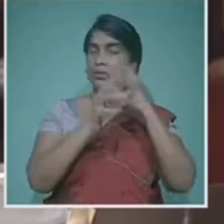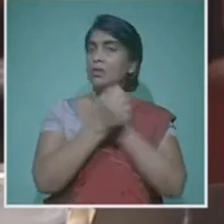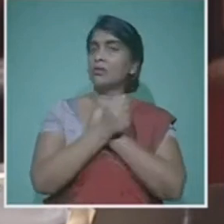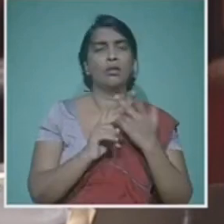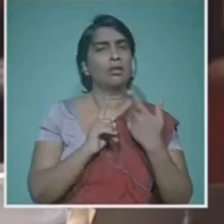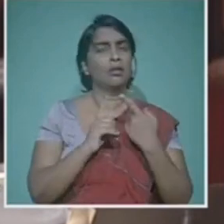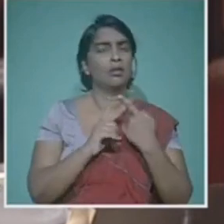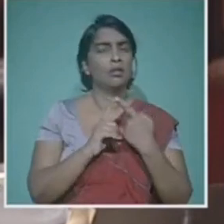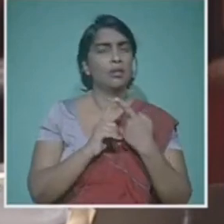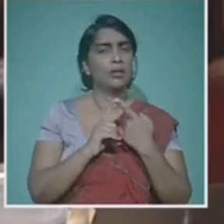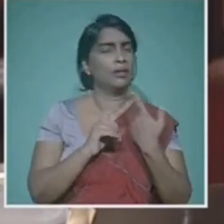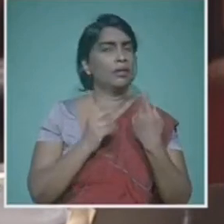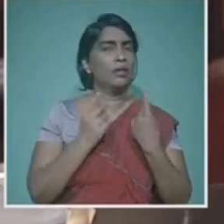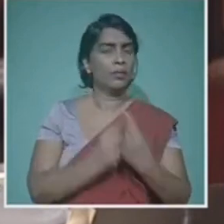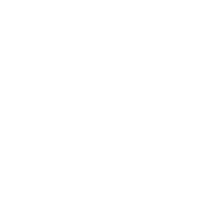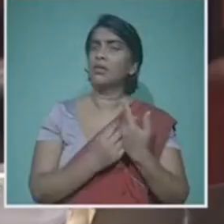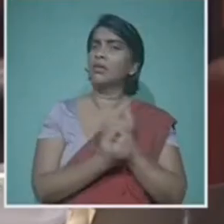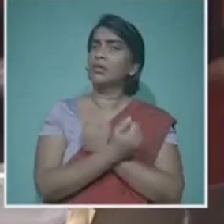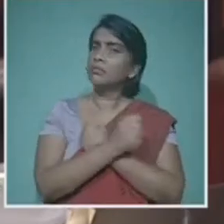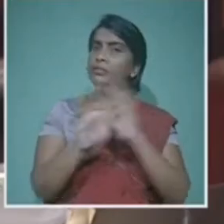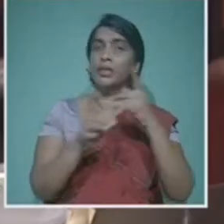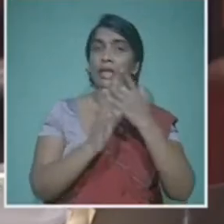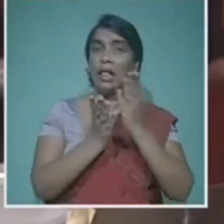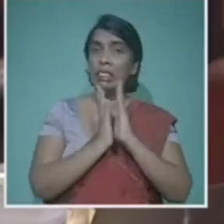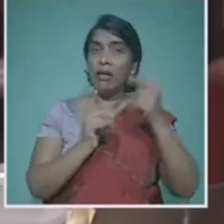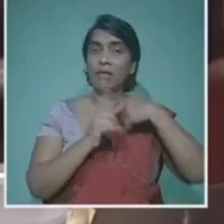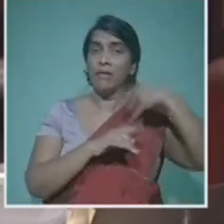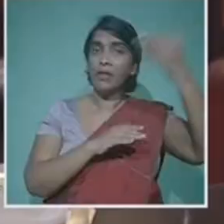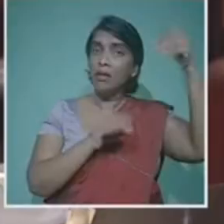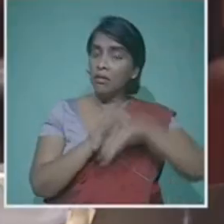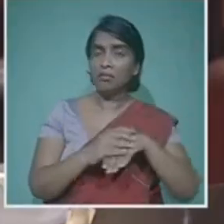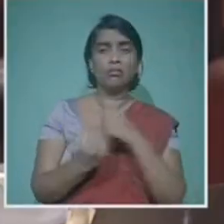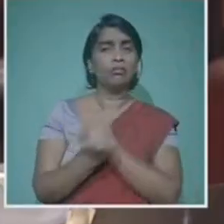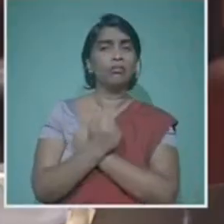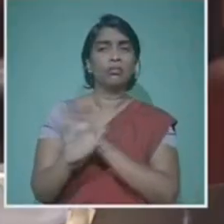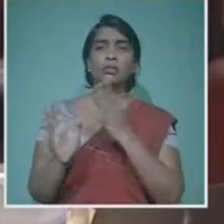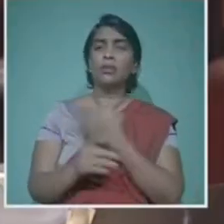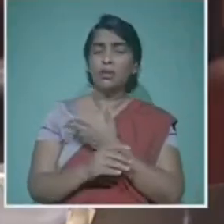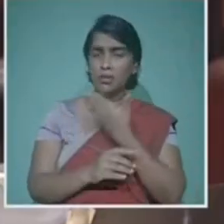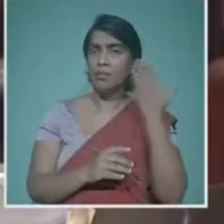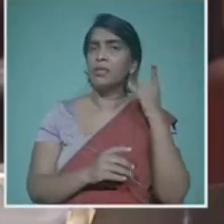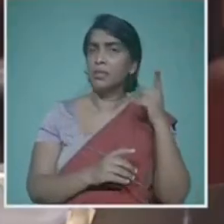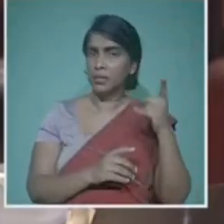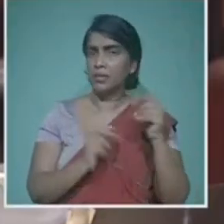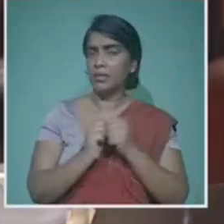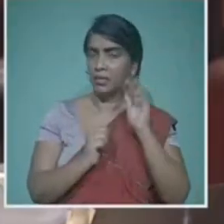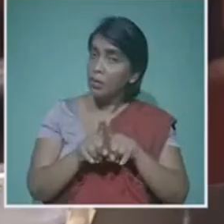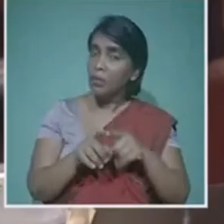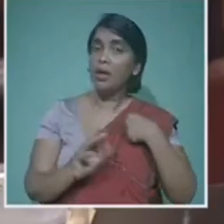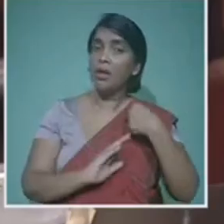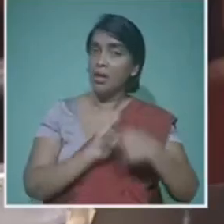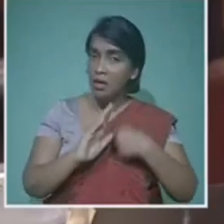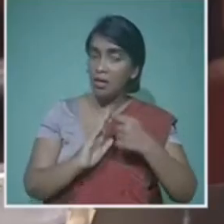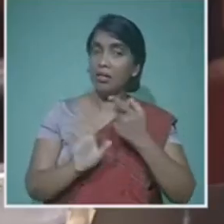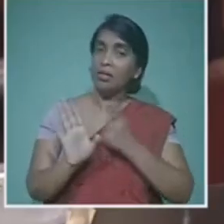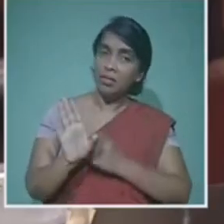அந்த விவசாயிகள் காலியாலயம் செய்கிறது. அந்த மீனவர்கள், இந்திய மீனவர்கள் பிடித்தார். அதே போல எங்களுடைய நாட்டு மீனவர்கள் பிடிபடுகின்ற போது